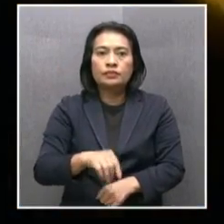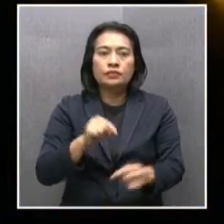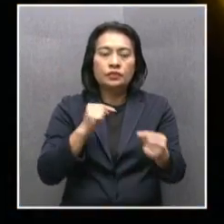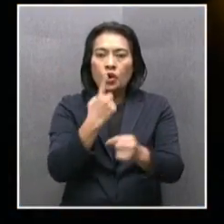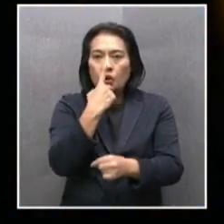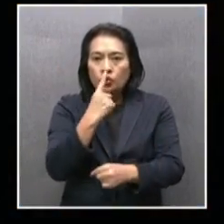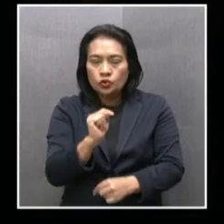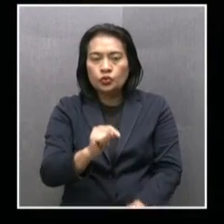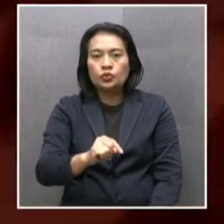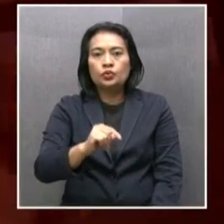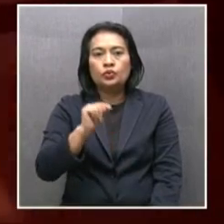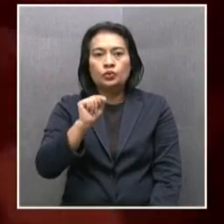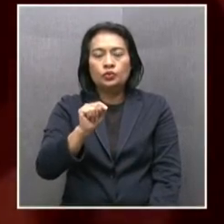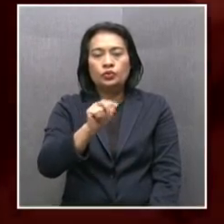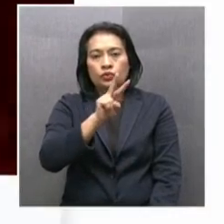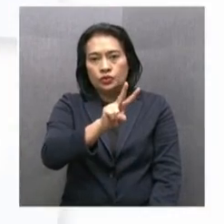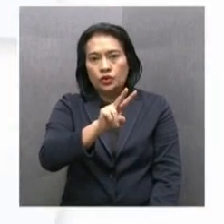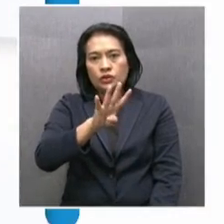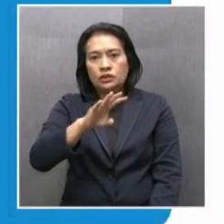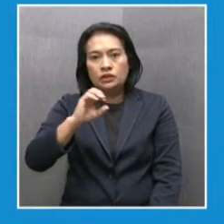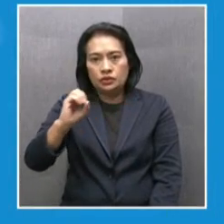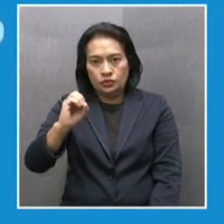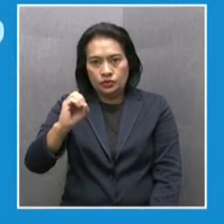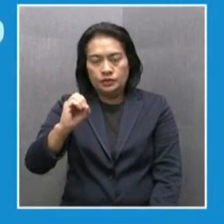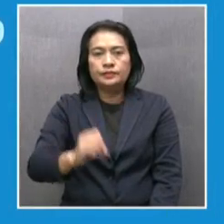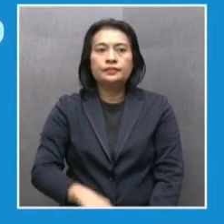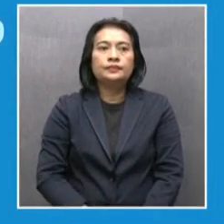Series ช่อง240